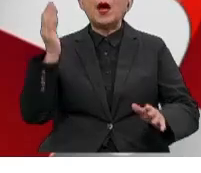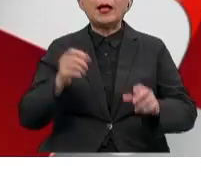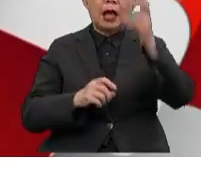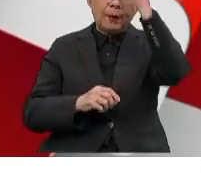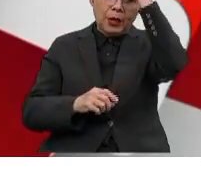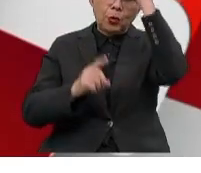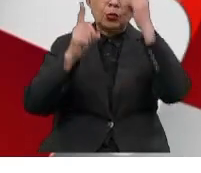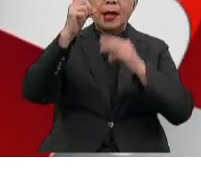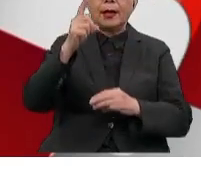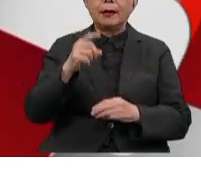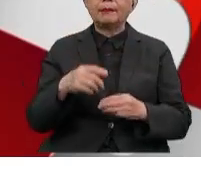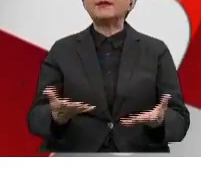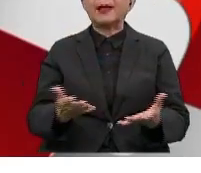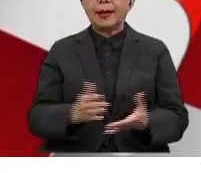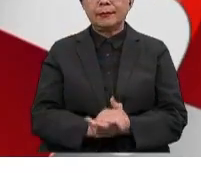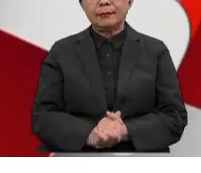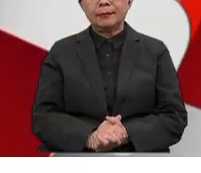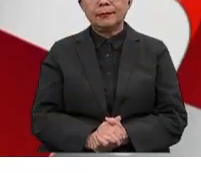Utara?